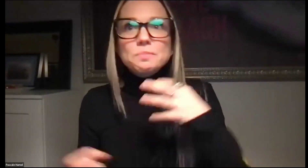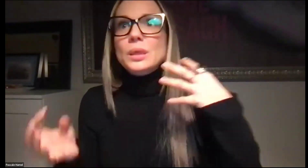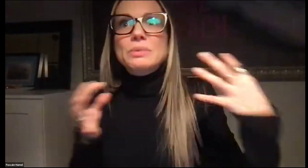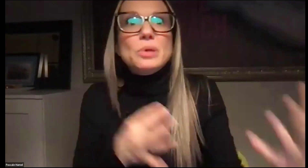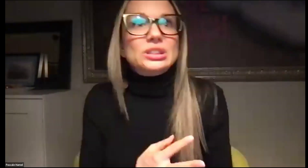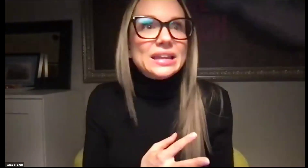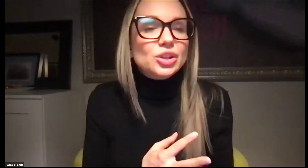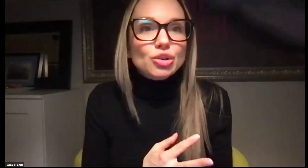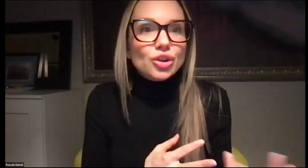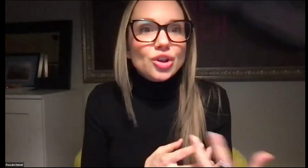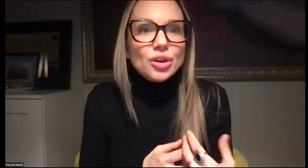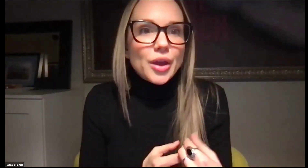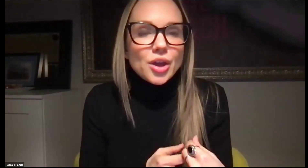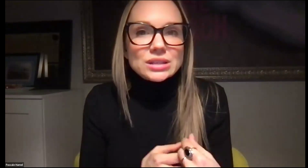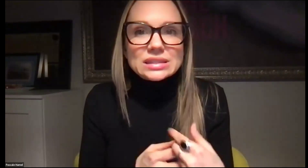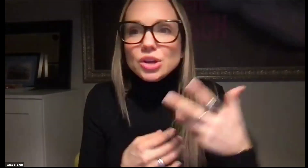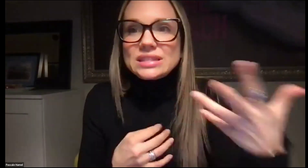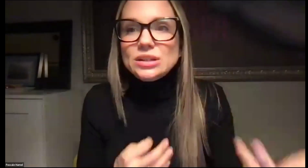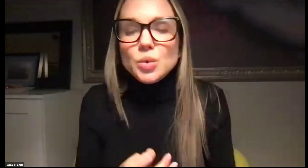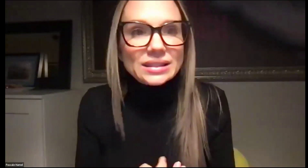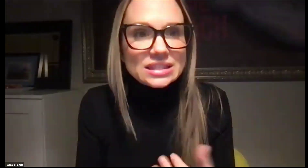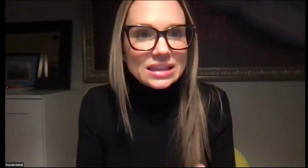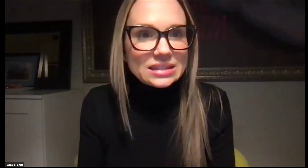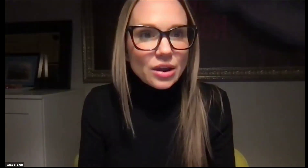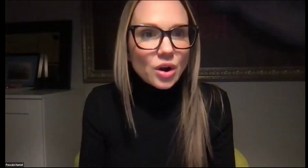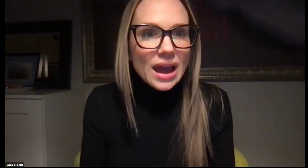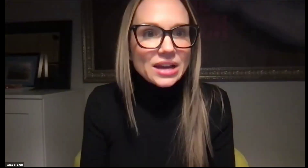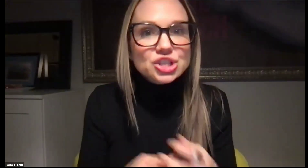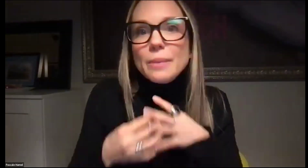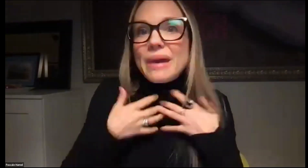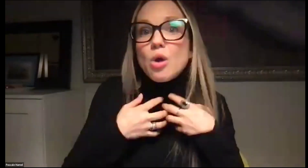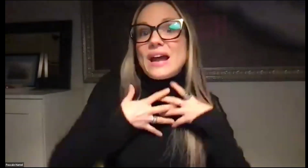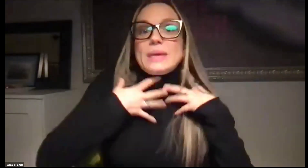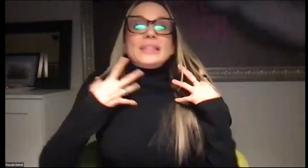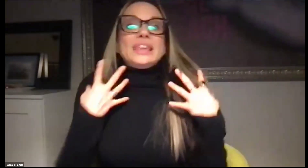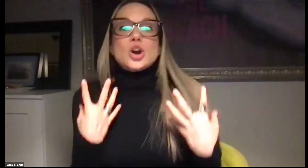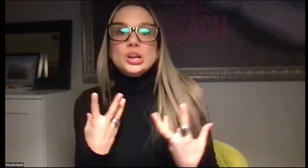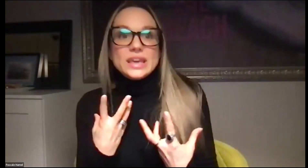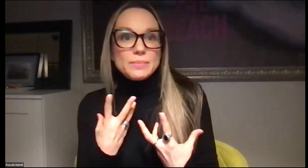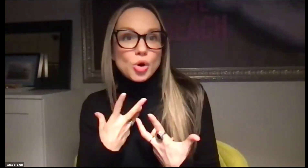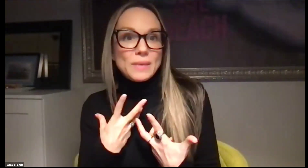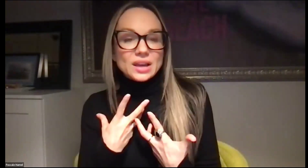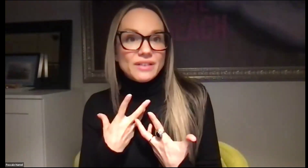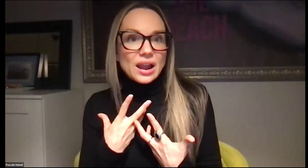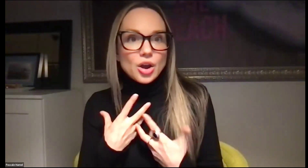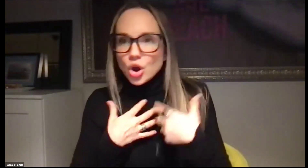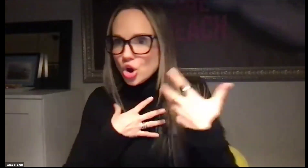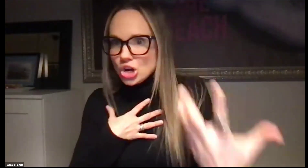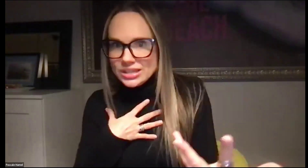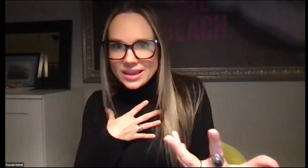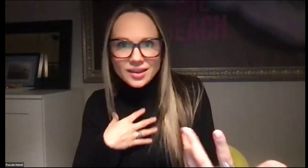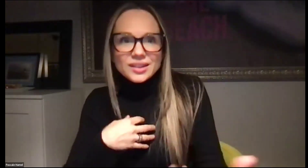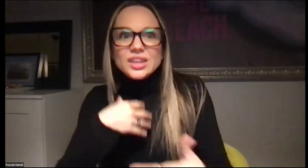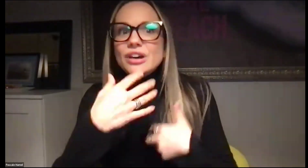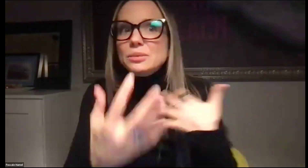éléphant. Puis peut-être que si notre silhouette, c'est un H, ben, on va aller mettre des colliers pour mettre en valeur